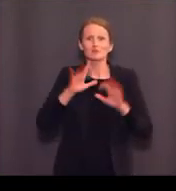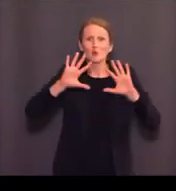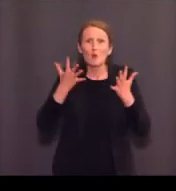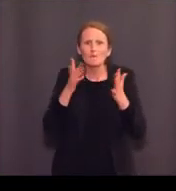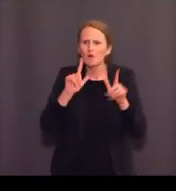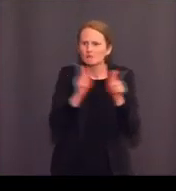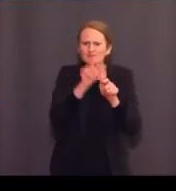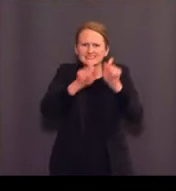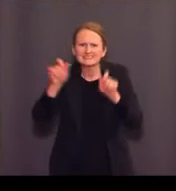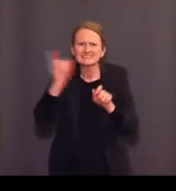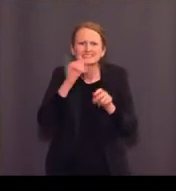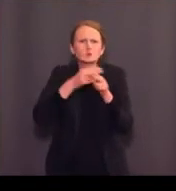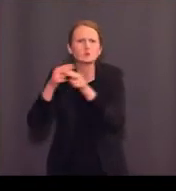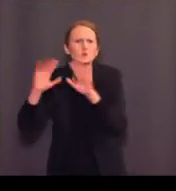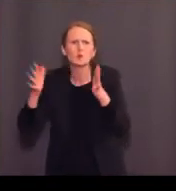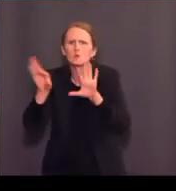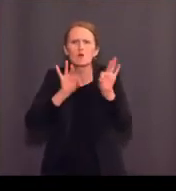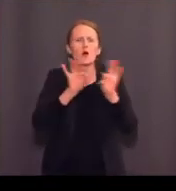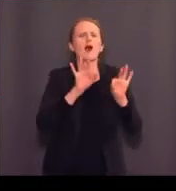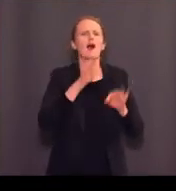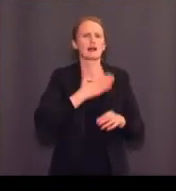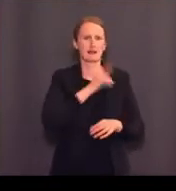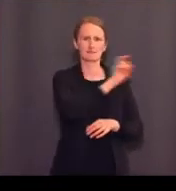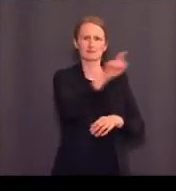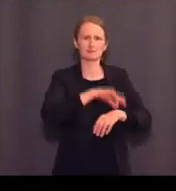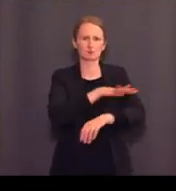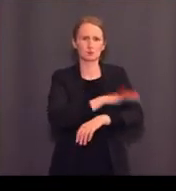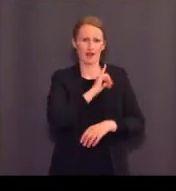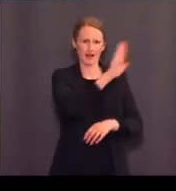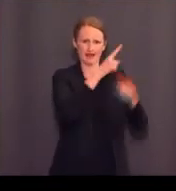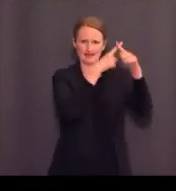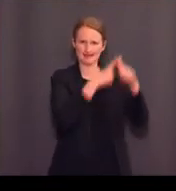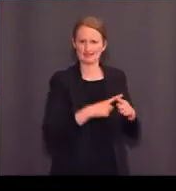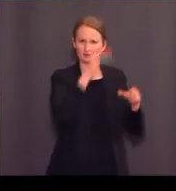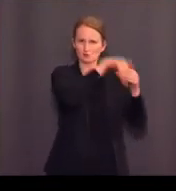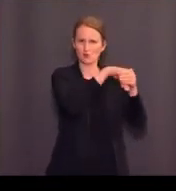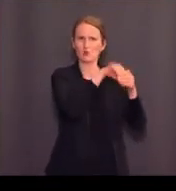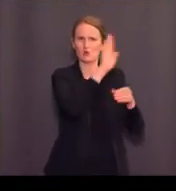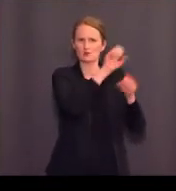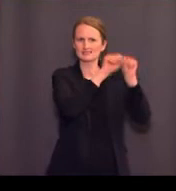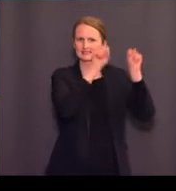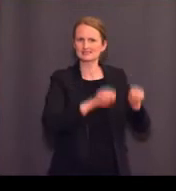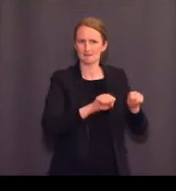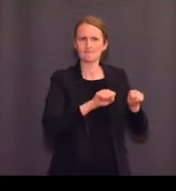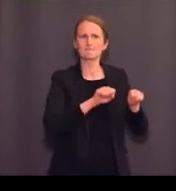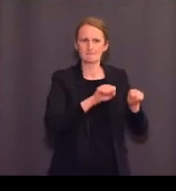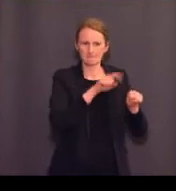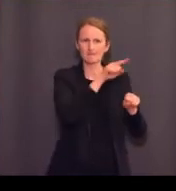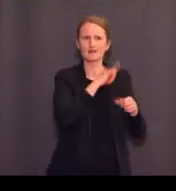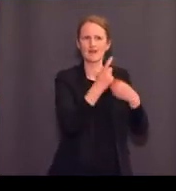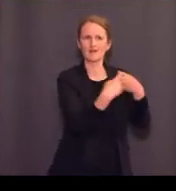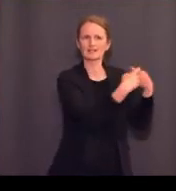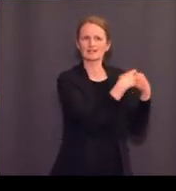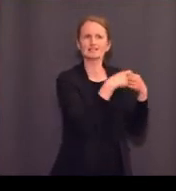scientifiques définis par le Conseil supérieur de la santé, pourront bénéficier d'une vaccination prioritaire.